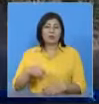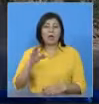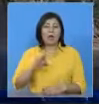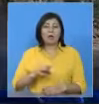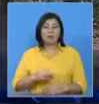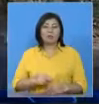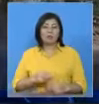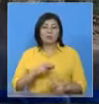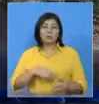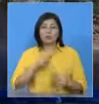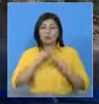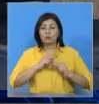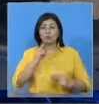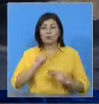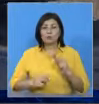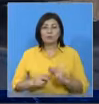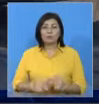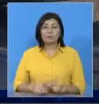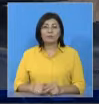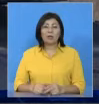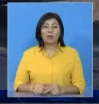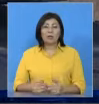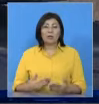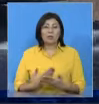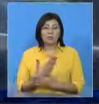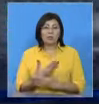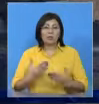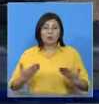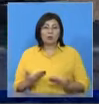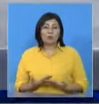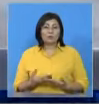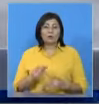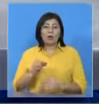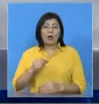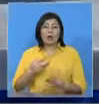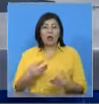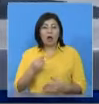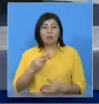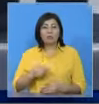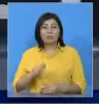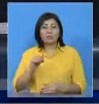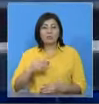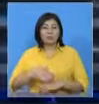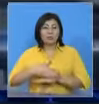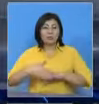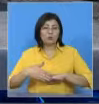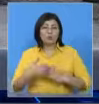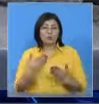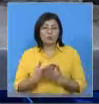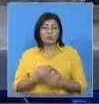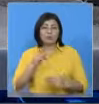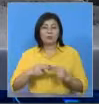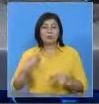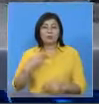жұмысты бітіреміз деп уәде бердім. Ал жаңа қоныста Алматы және Советский көшелер жөнделіп жатыр. Құрылыс жұмысына 245